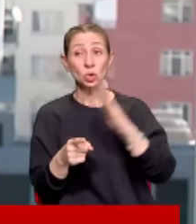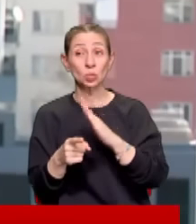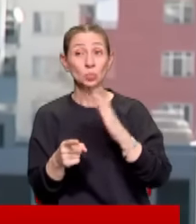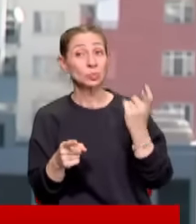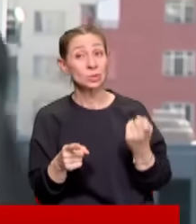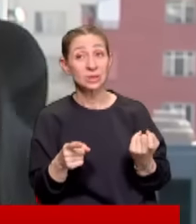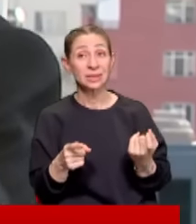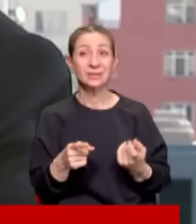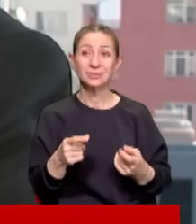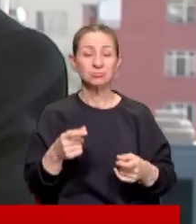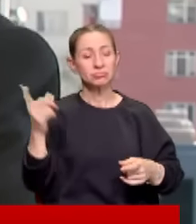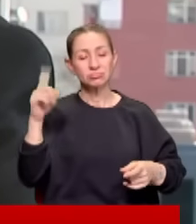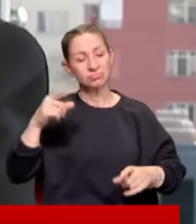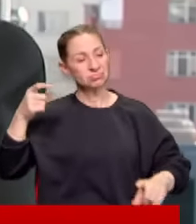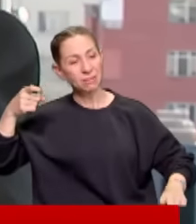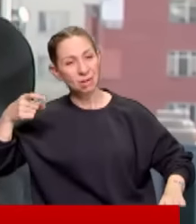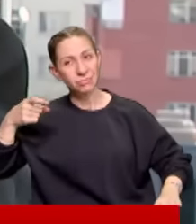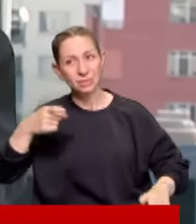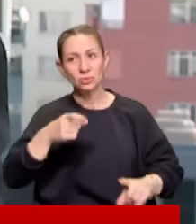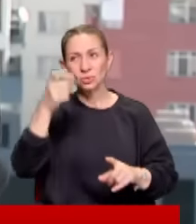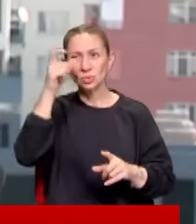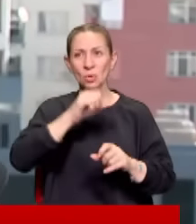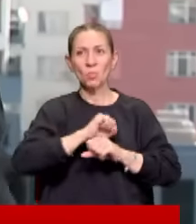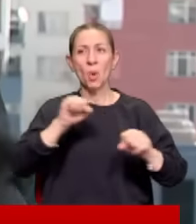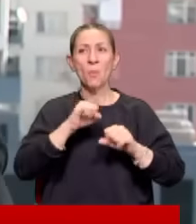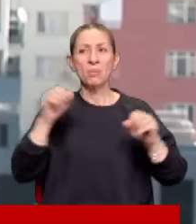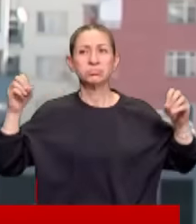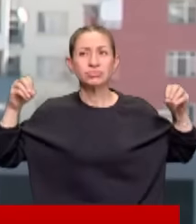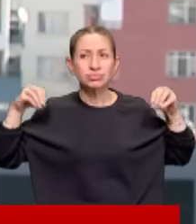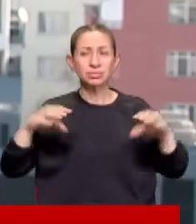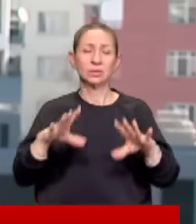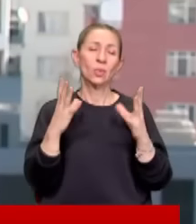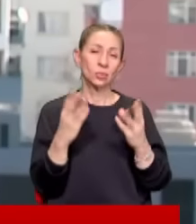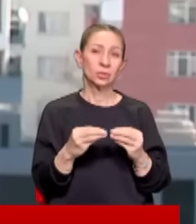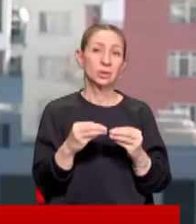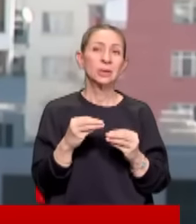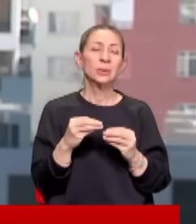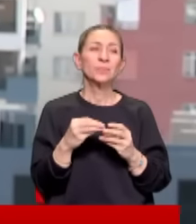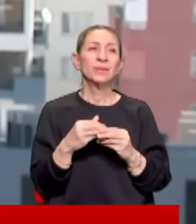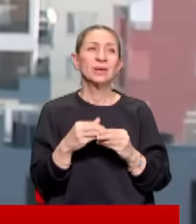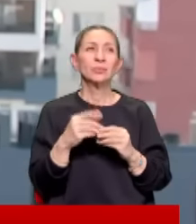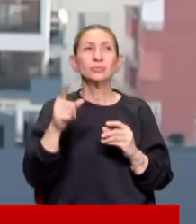mı bastılar öbür tarafa ve ülkemizi bombalayabildiler. O yüzden bu